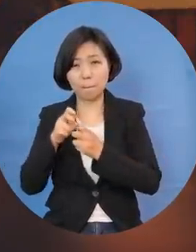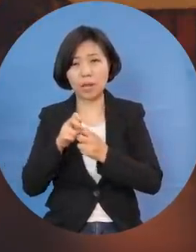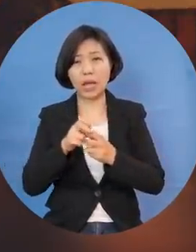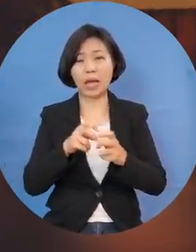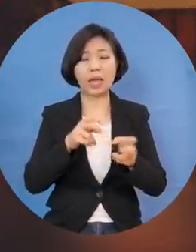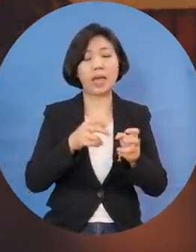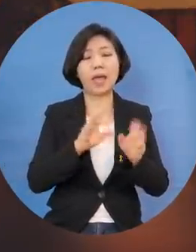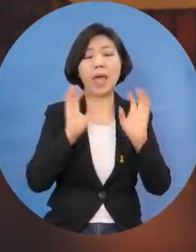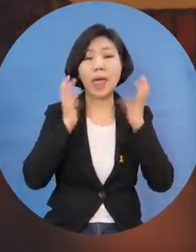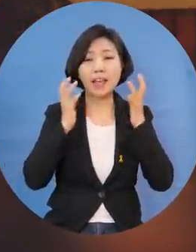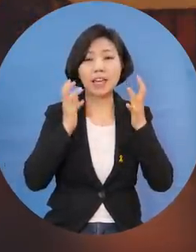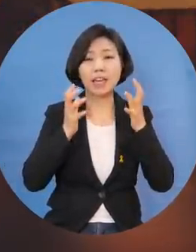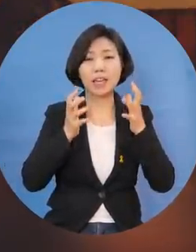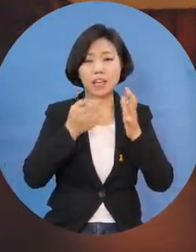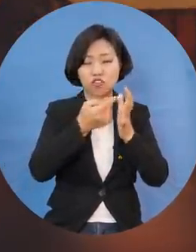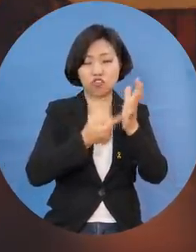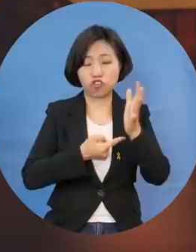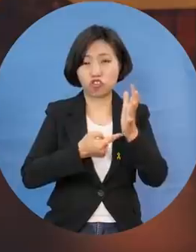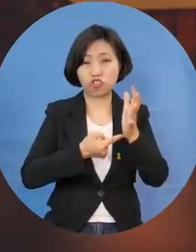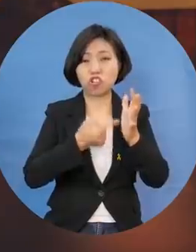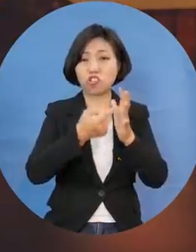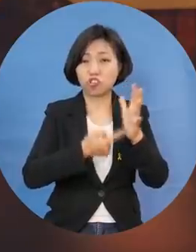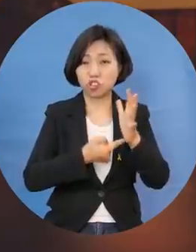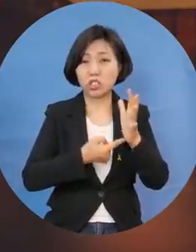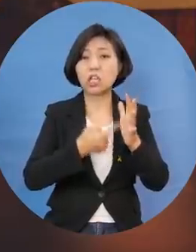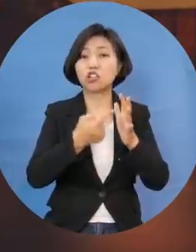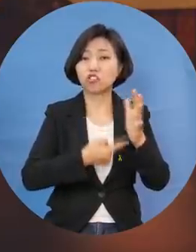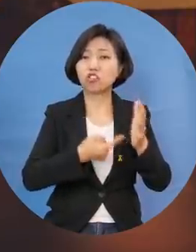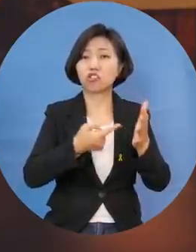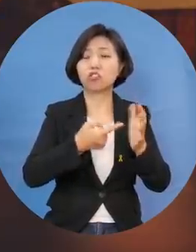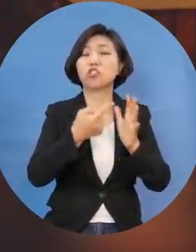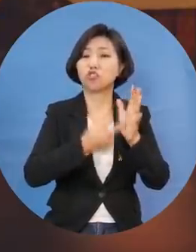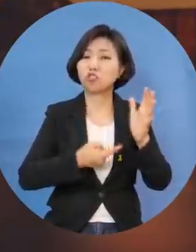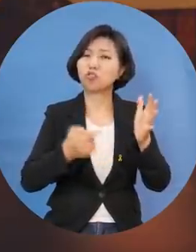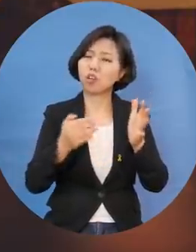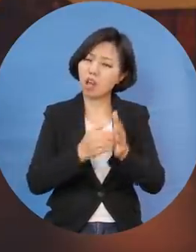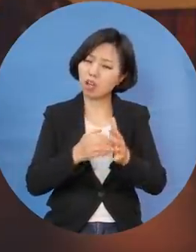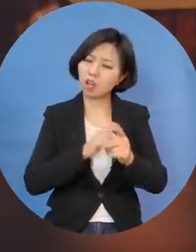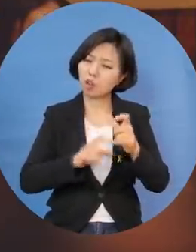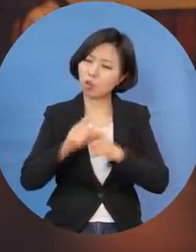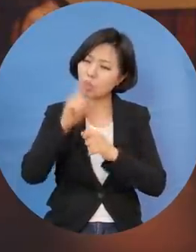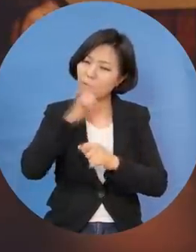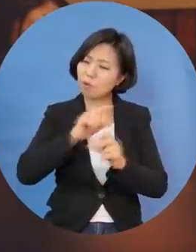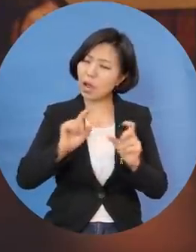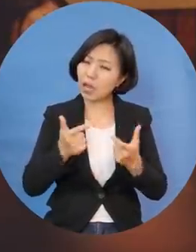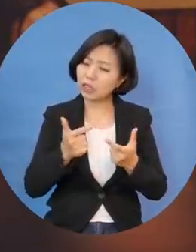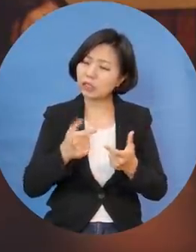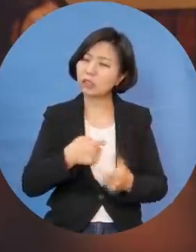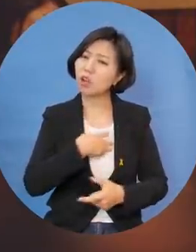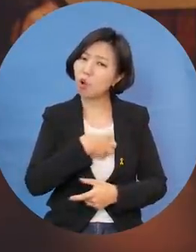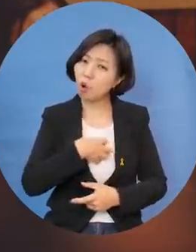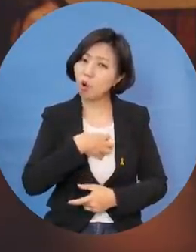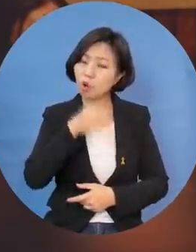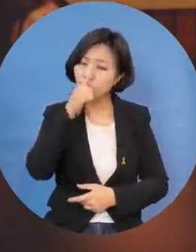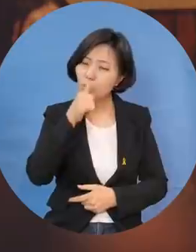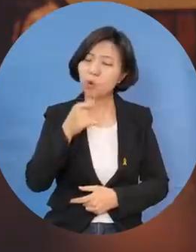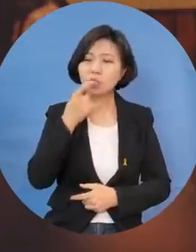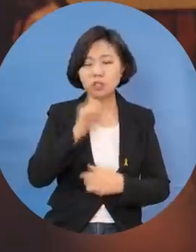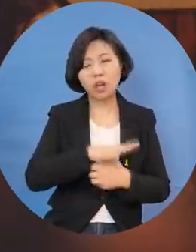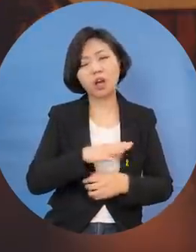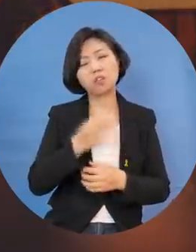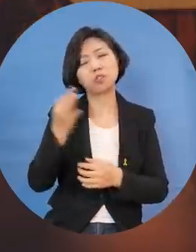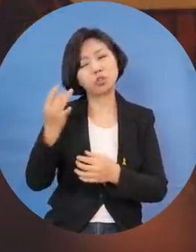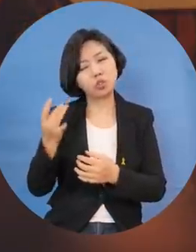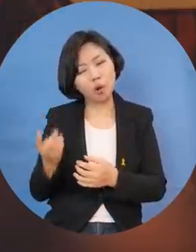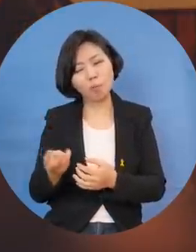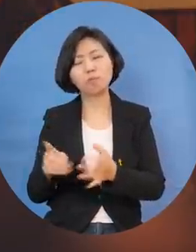받아가지고 끄집어내서 더큰 과오를 범하는 거는 아닌지, 아니면 그럼에도 불구하고, 뭐, 그냥 그렇게